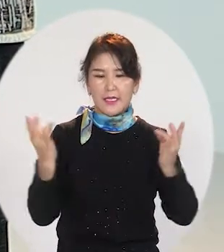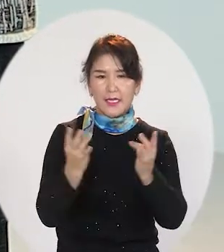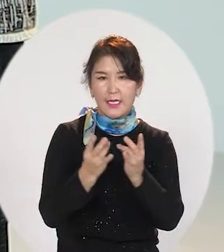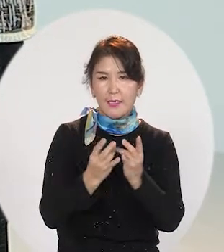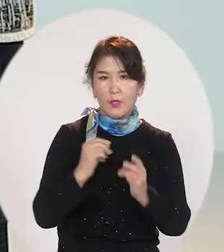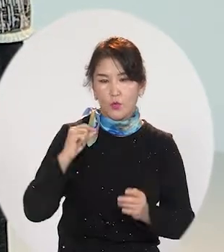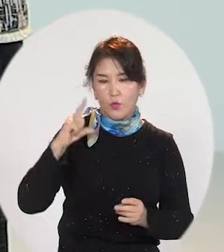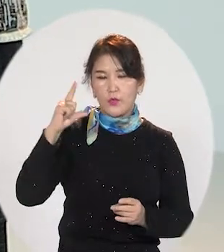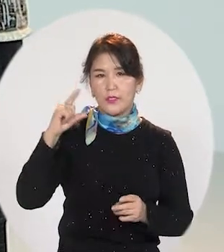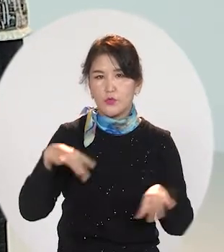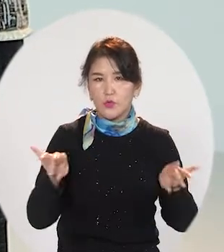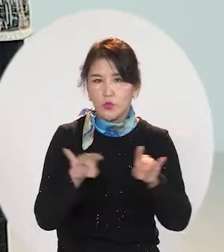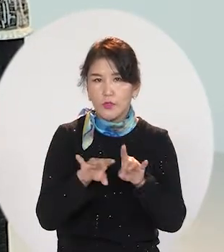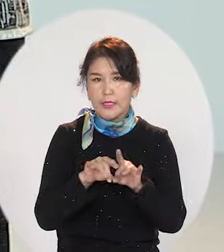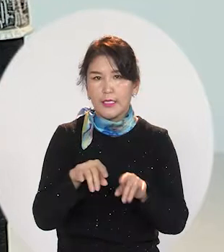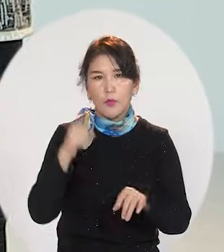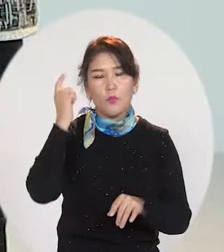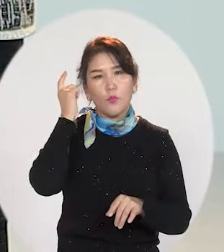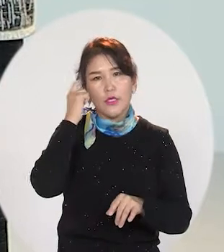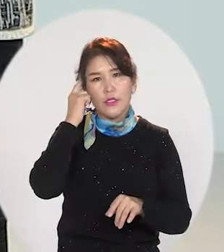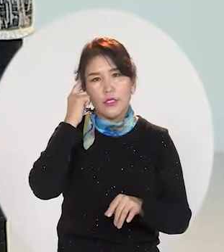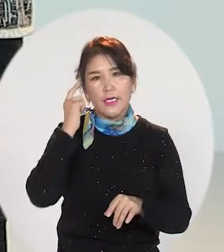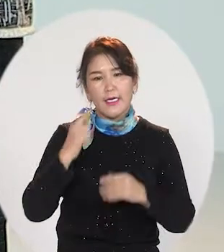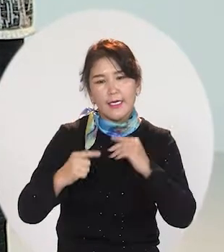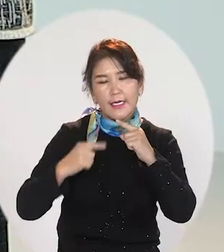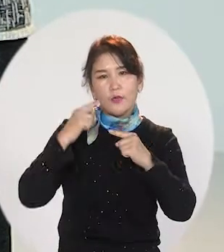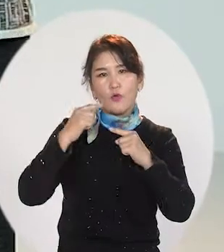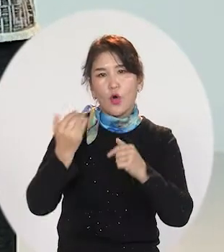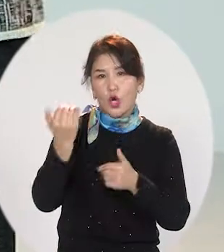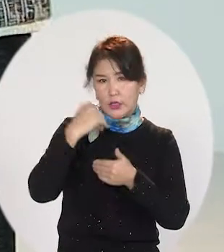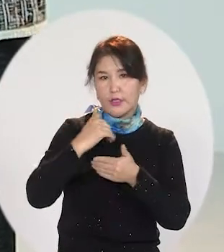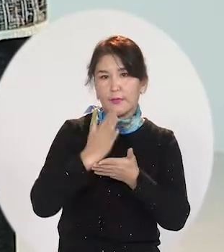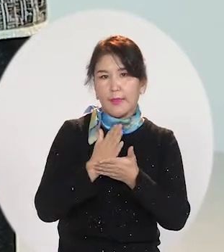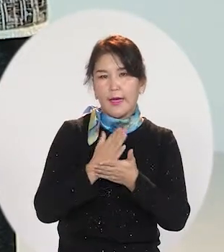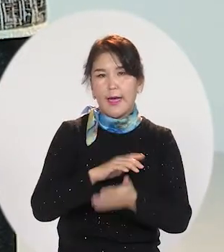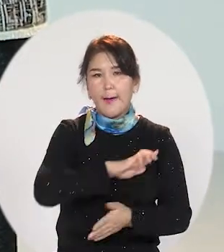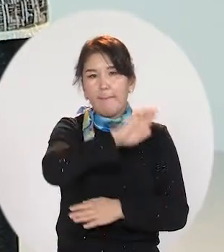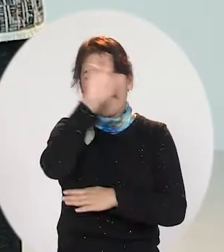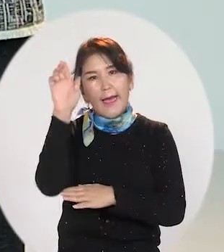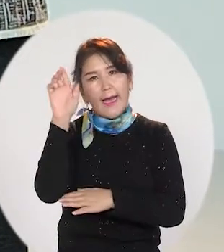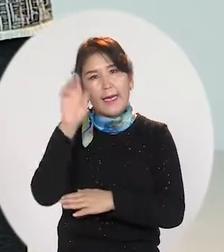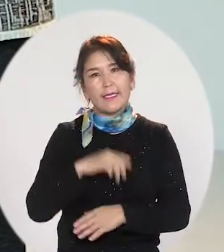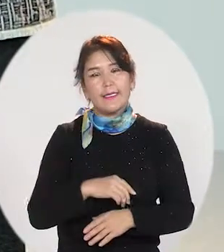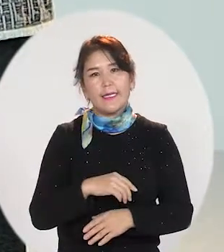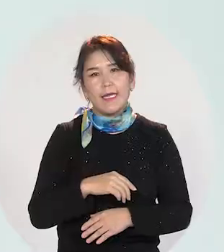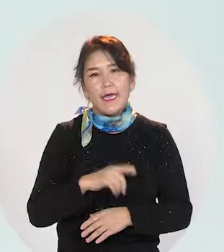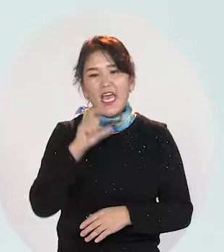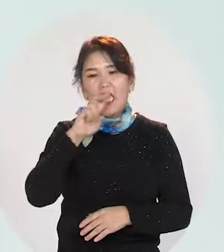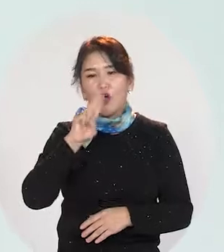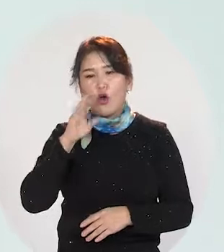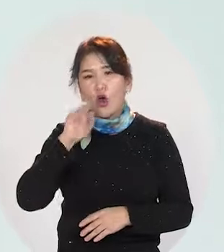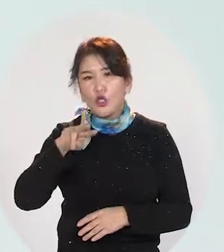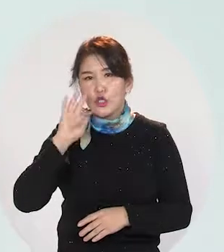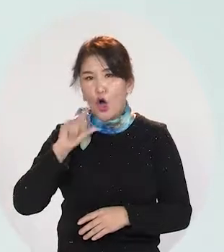зүйлсийн талаар бодол илүү бодиттойгоор орж ирдэг. Байгаль экологийн талаар, эх орныхоо тусгаар тогтнолын